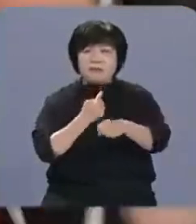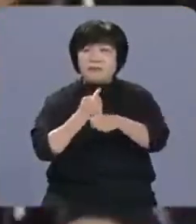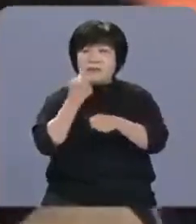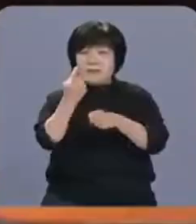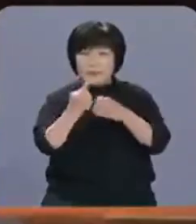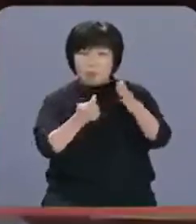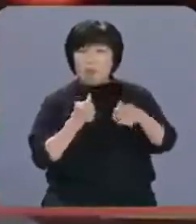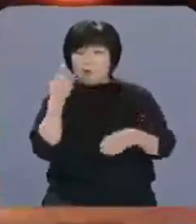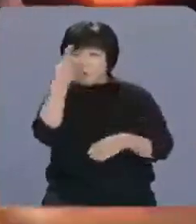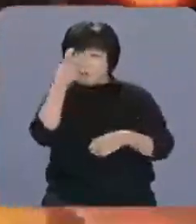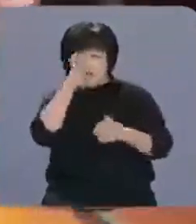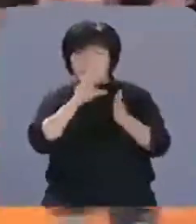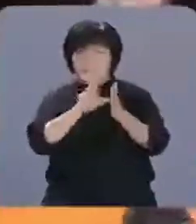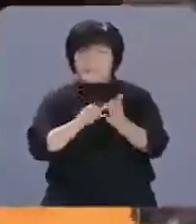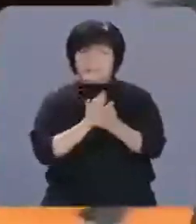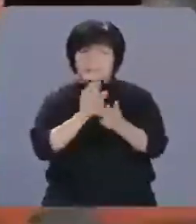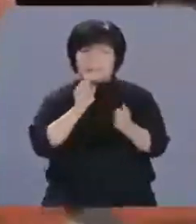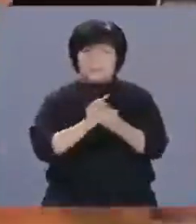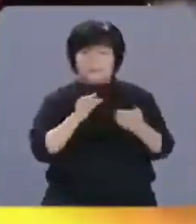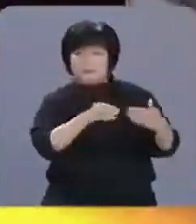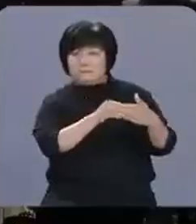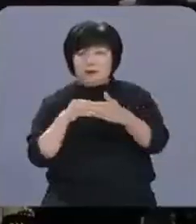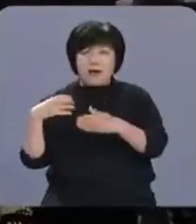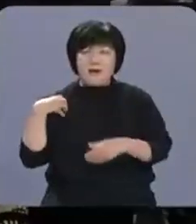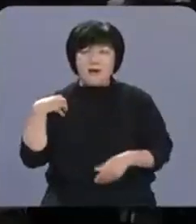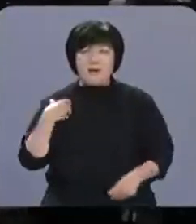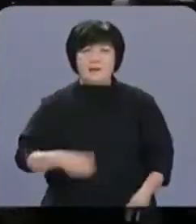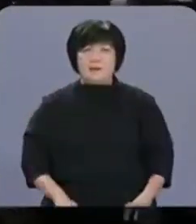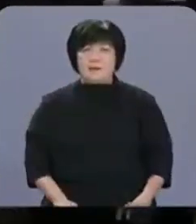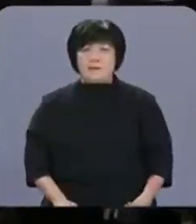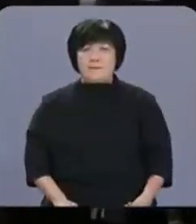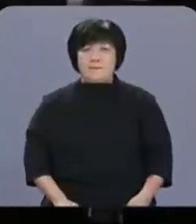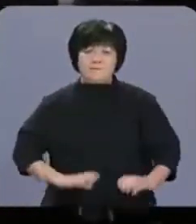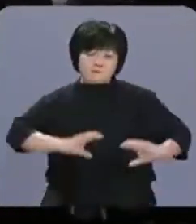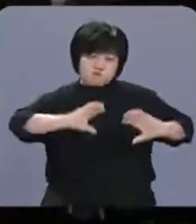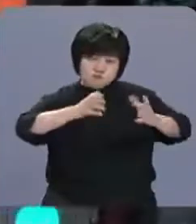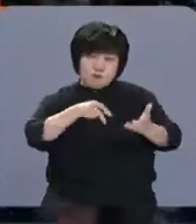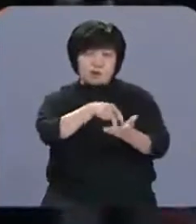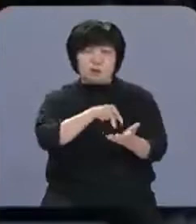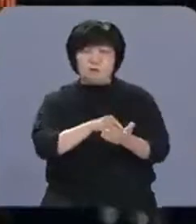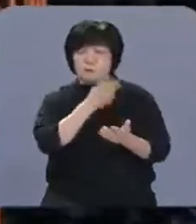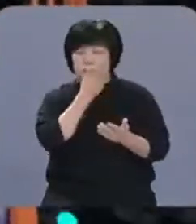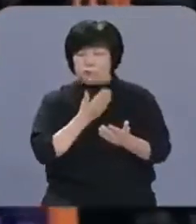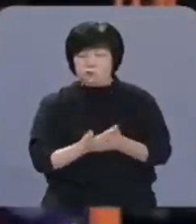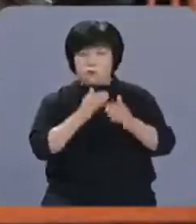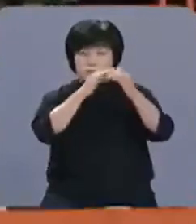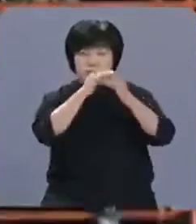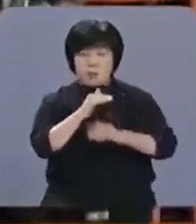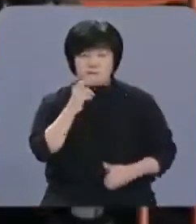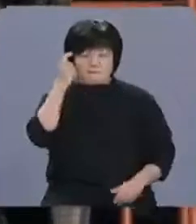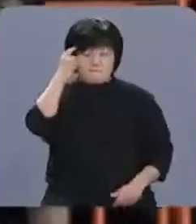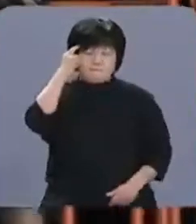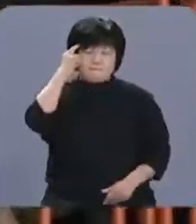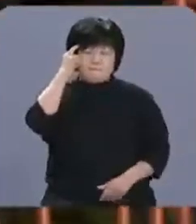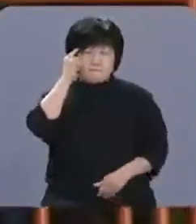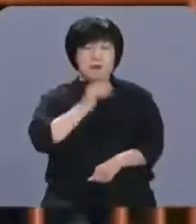개최지 실사에선 직접 실사단을 안내합니다. 국가적으로도 굉장히 중대한 사안임을 잘 인지하고